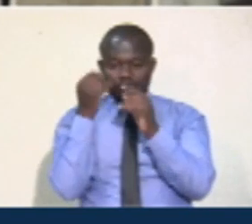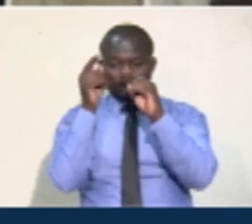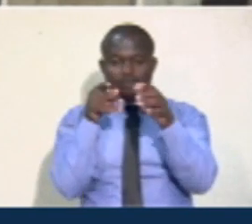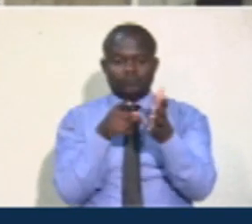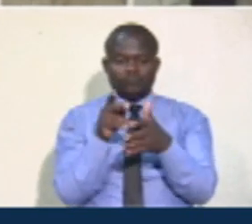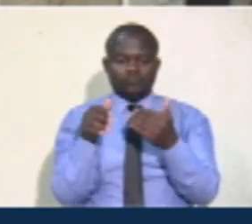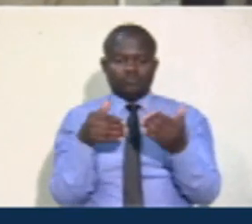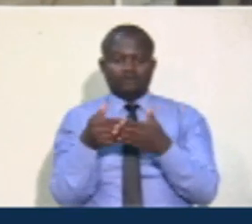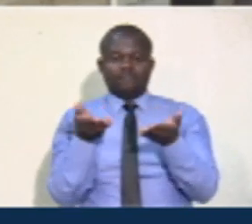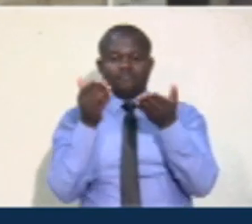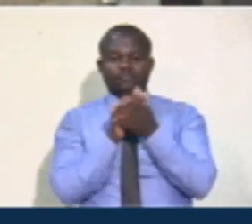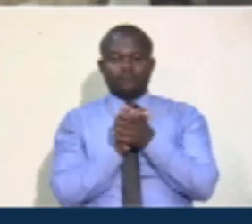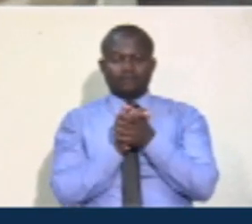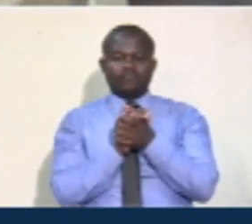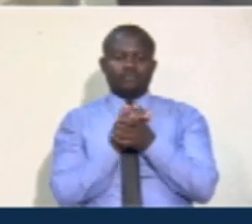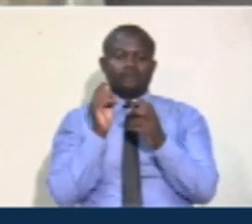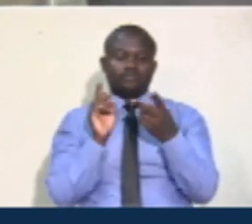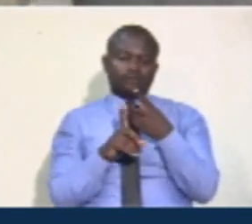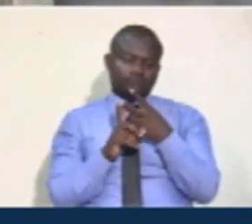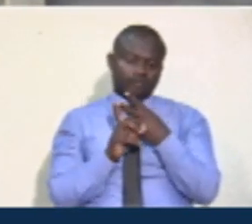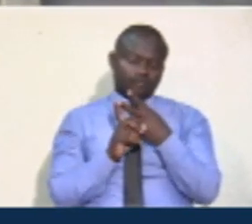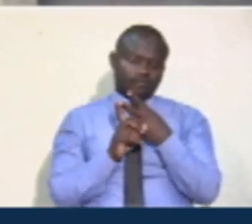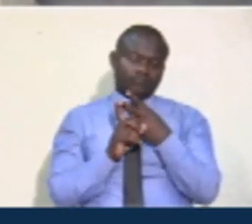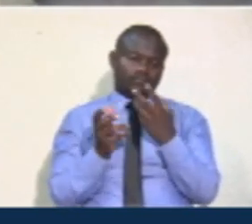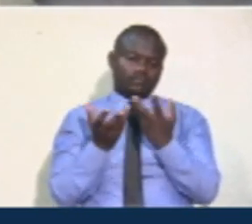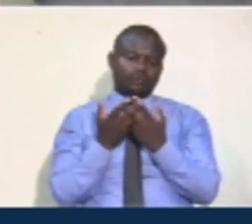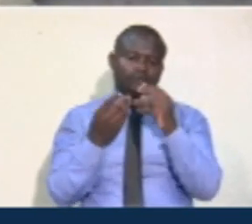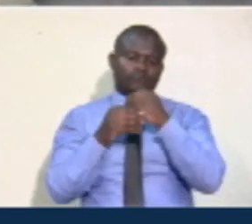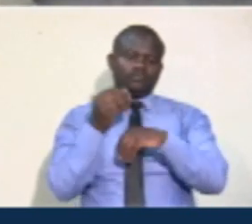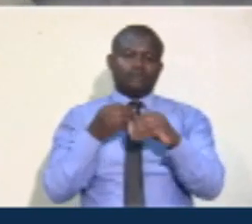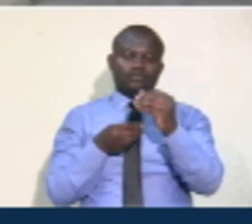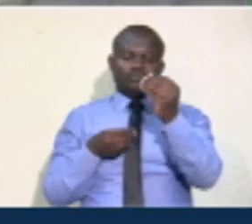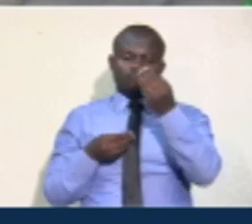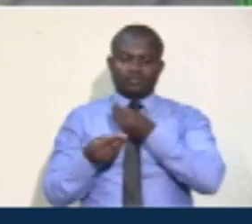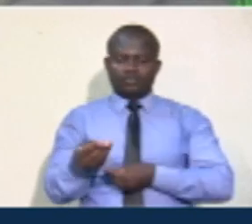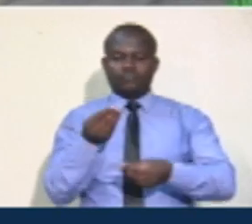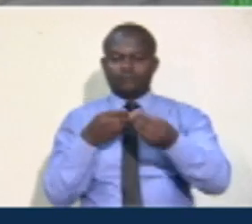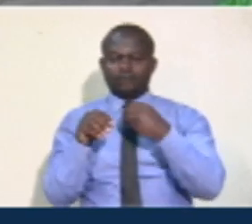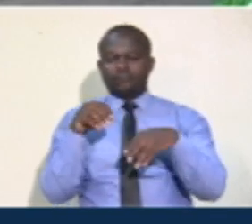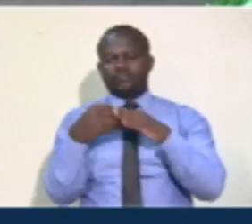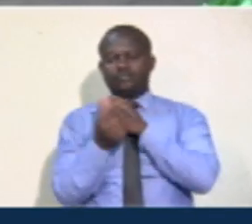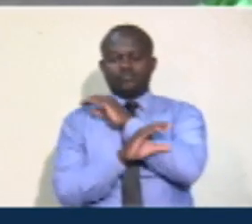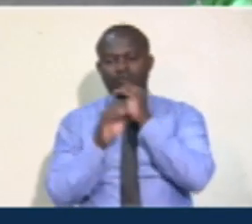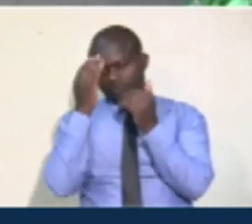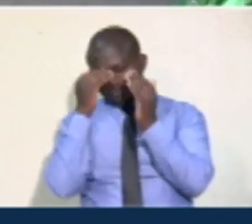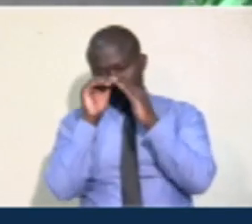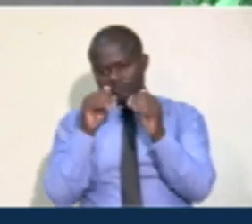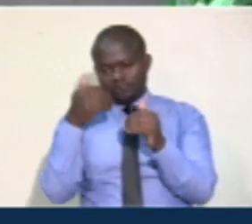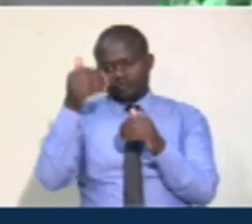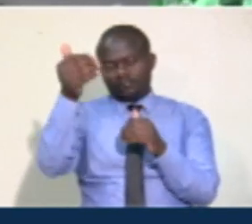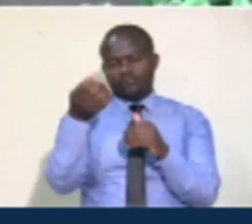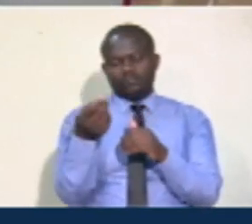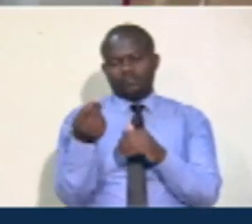yasanga byazamutse akaba indi mpamvu ya kabiri ijyanye n'isoko ry'ivunjisha ry'amafaranga y'amahanga kuko uko